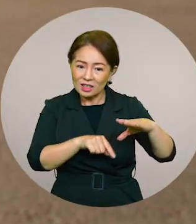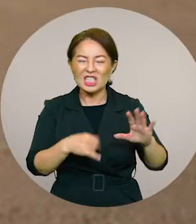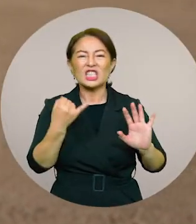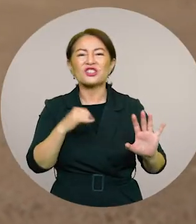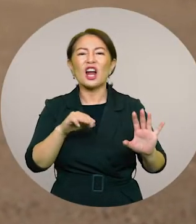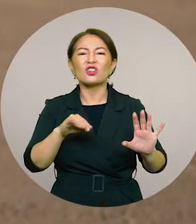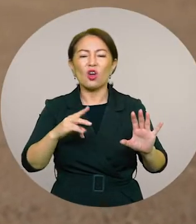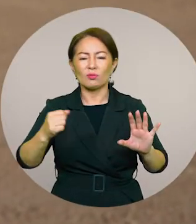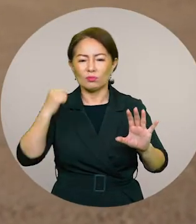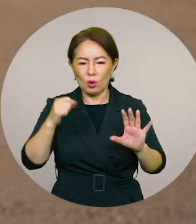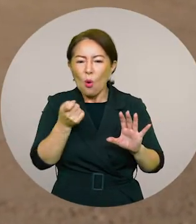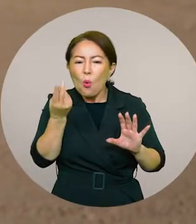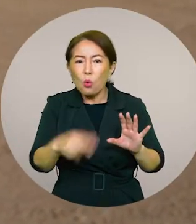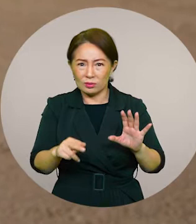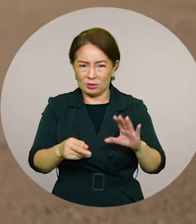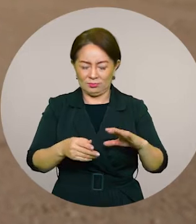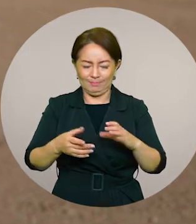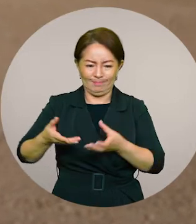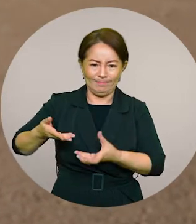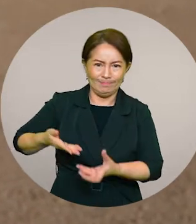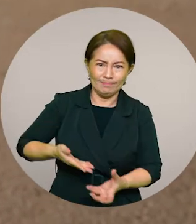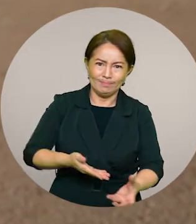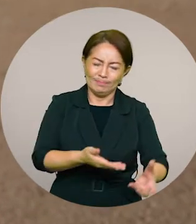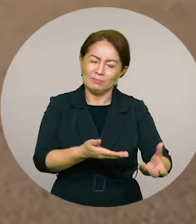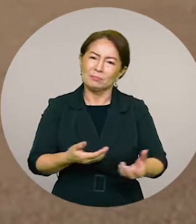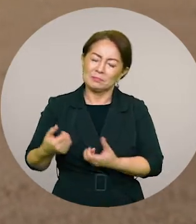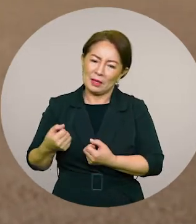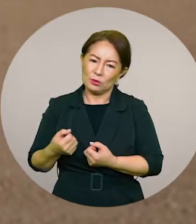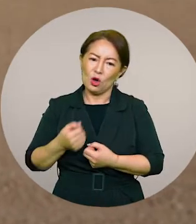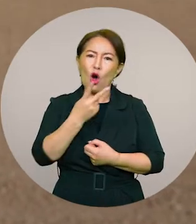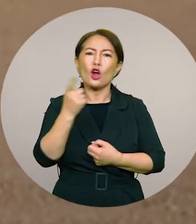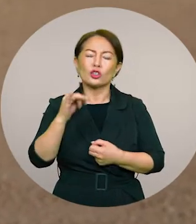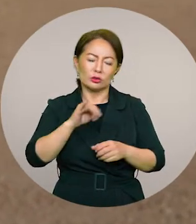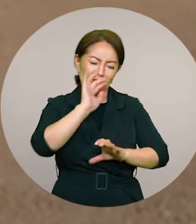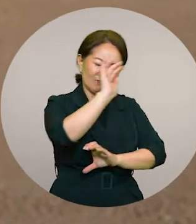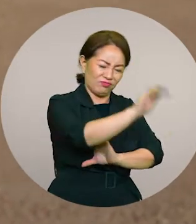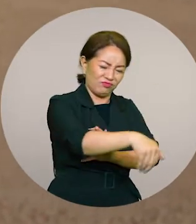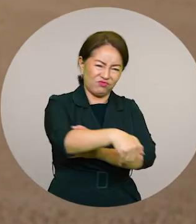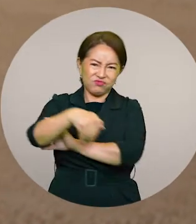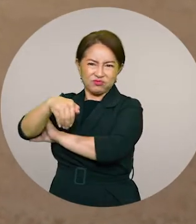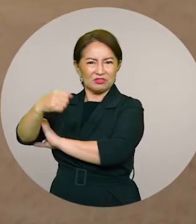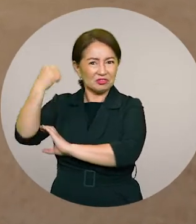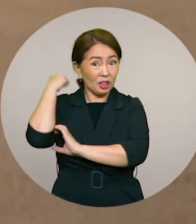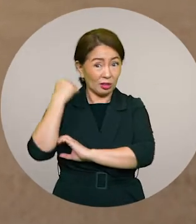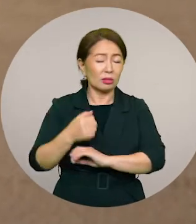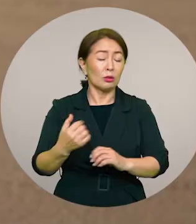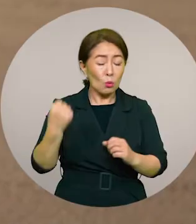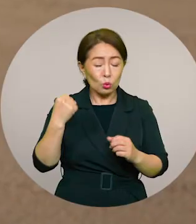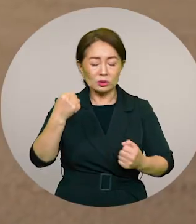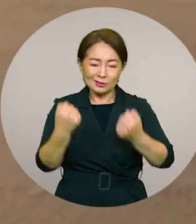хүнд даацсан автосамсмал байж байна. Автосамсмал байж байгаа. 21 тонн шороог нэг удаа утгах одоо хүчин